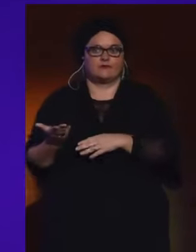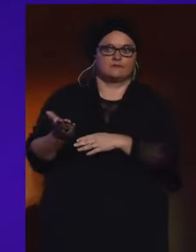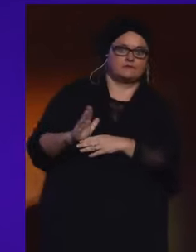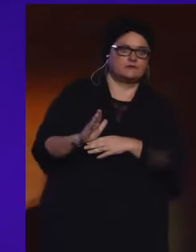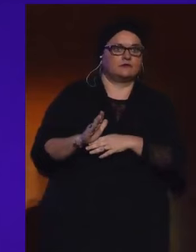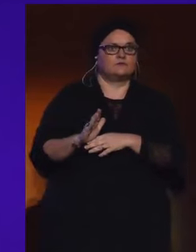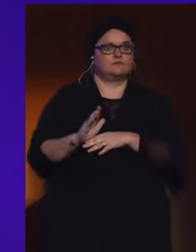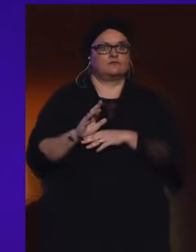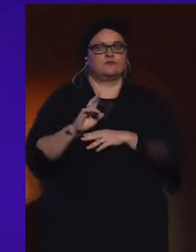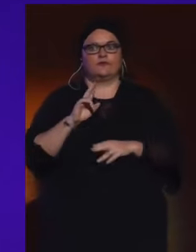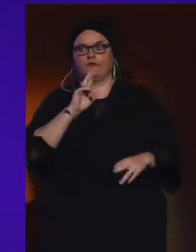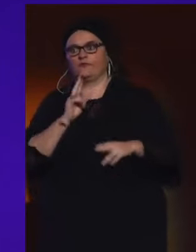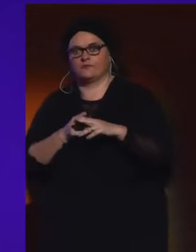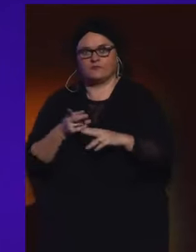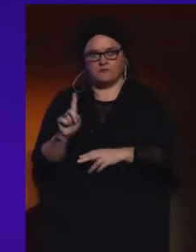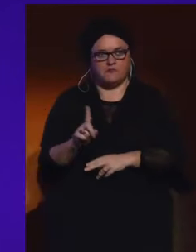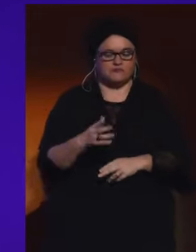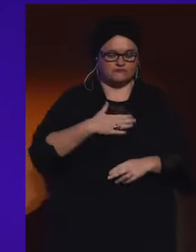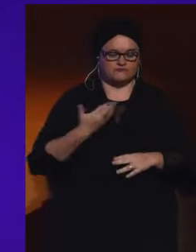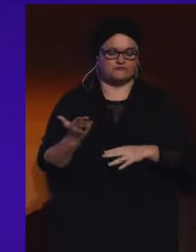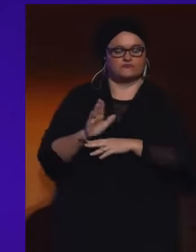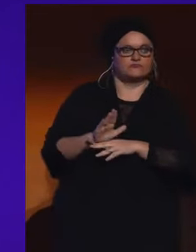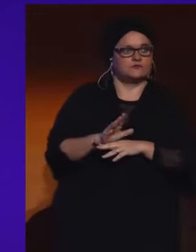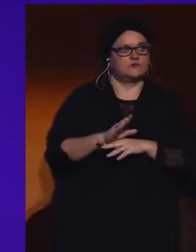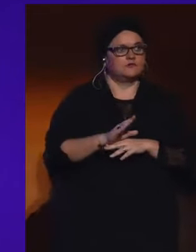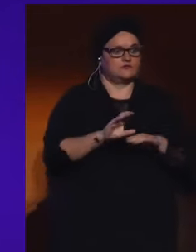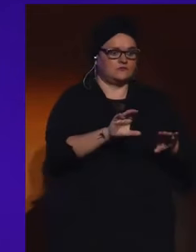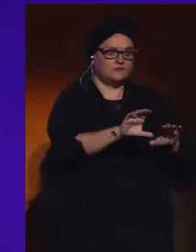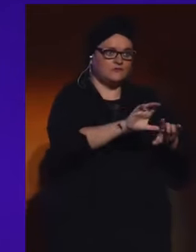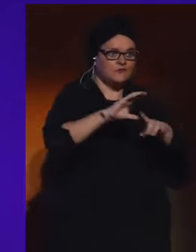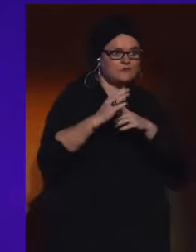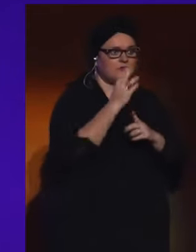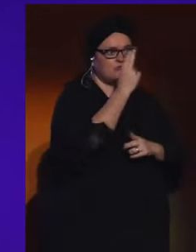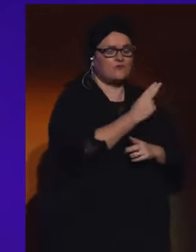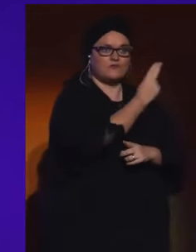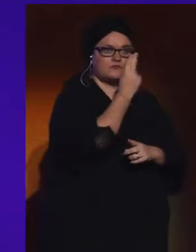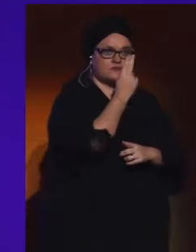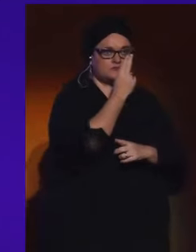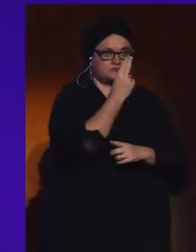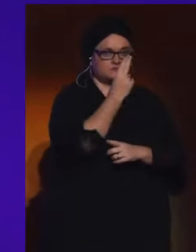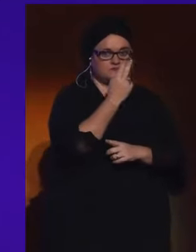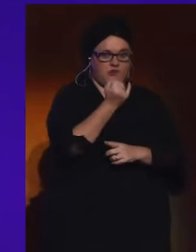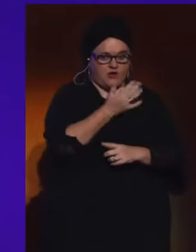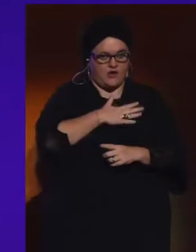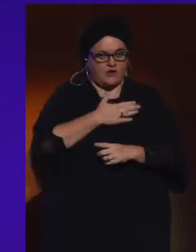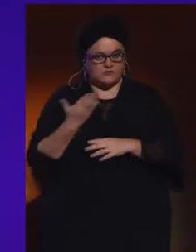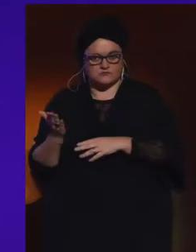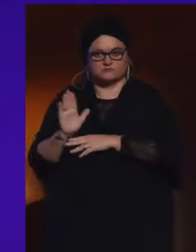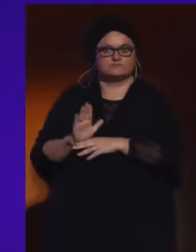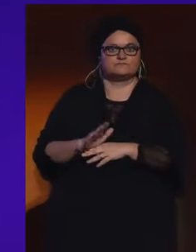herri proiektu batekin konpromisoa hartu duen komunitate bat ordezkatzen dugu, eta hori gauza handia